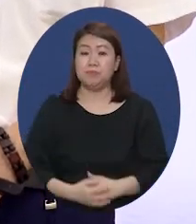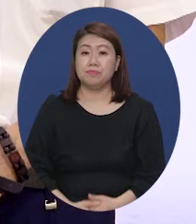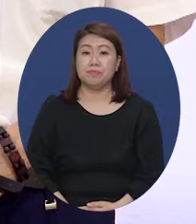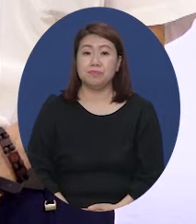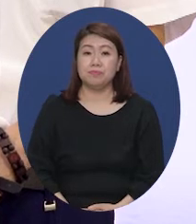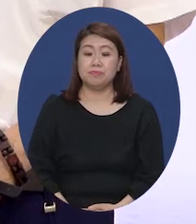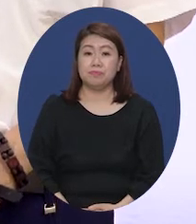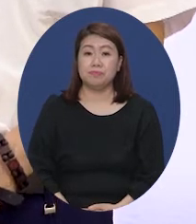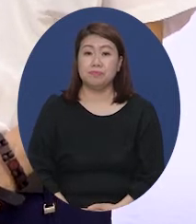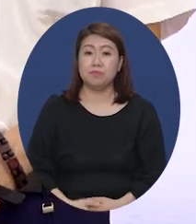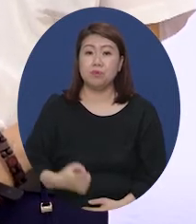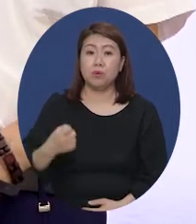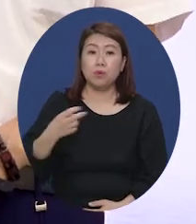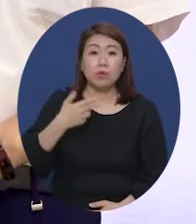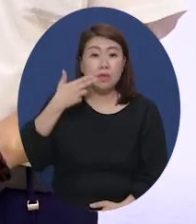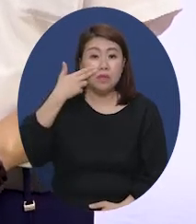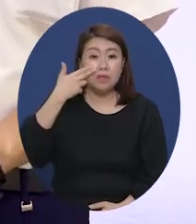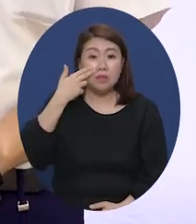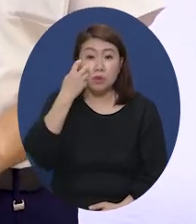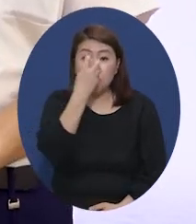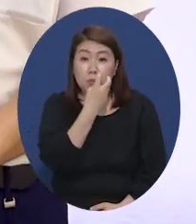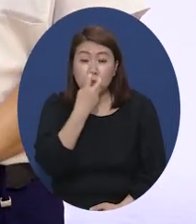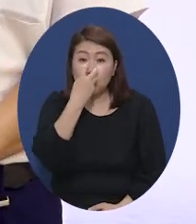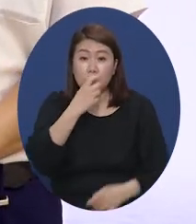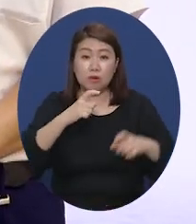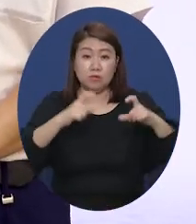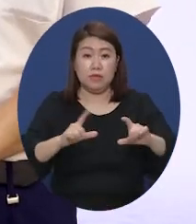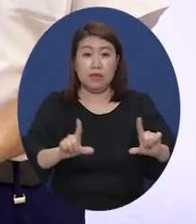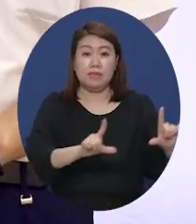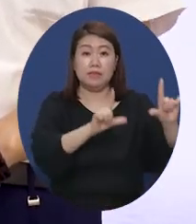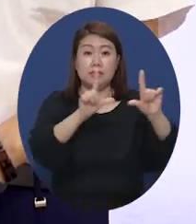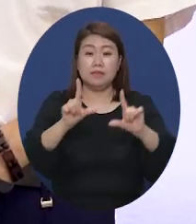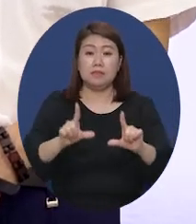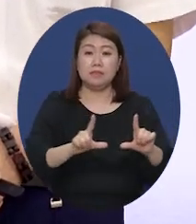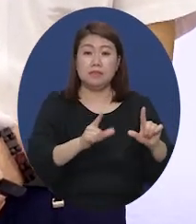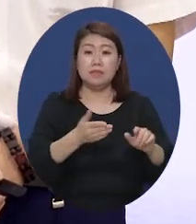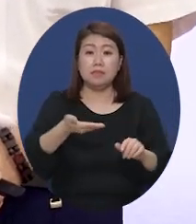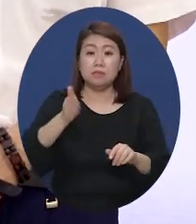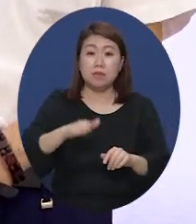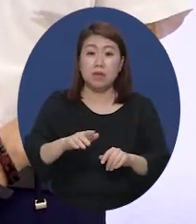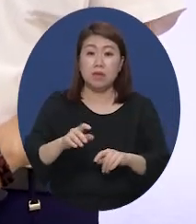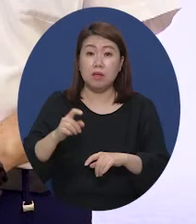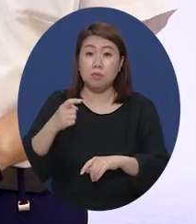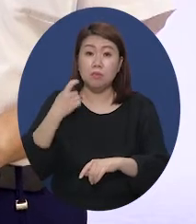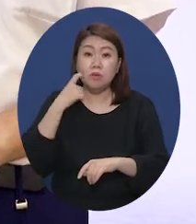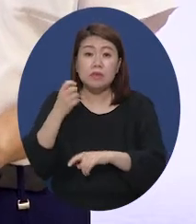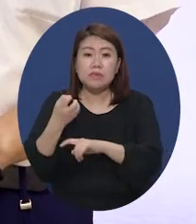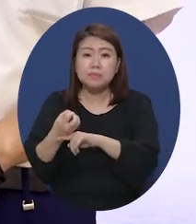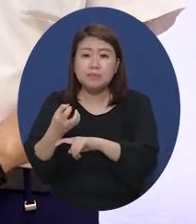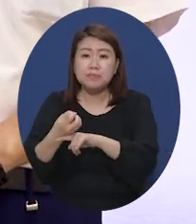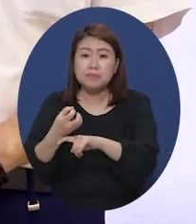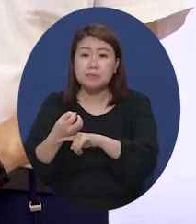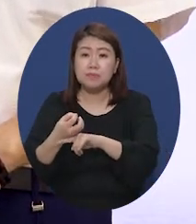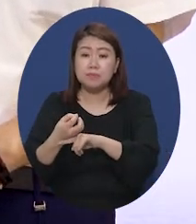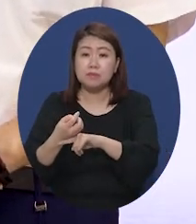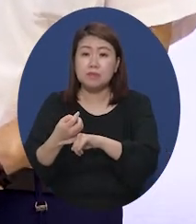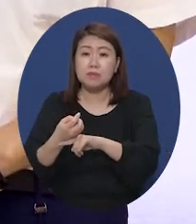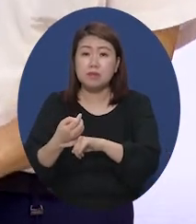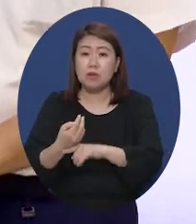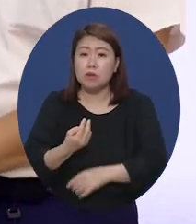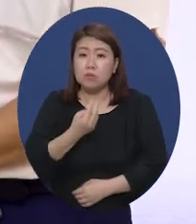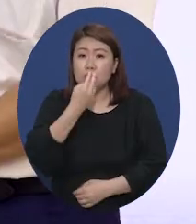인도들이. 그죠? 그 다음에 인디오 보호구역에 주로 거주하긴 하지만 사금 채취업자나